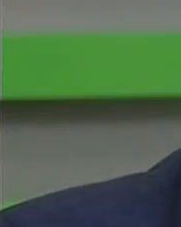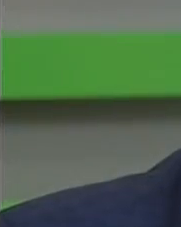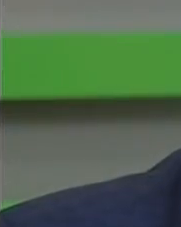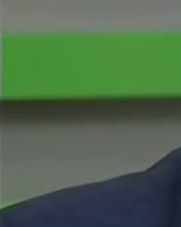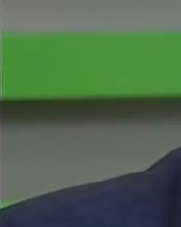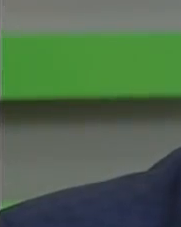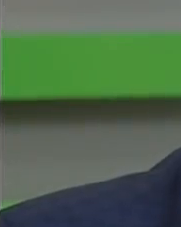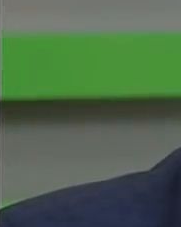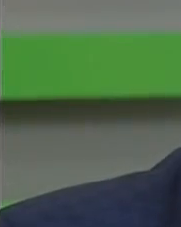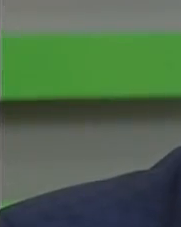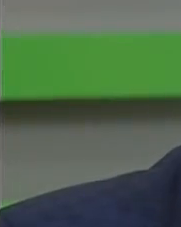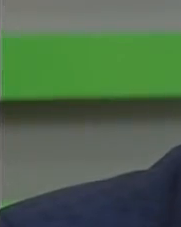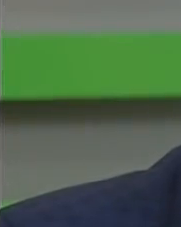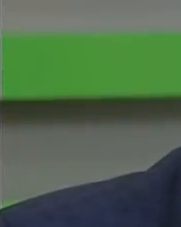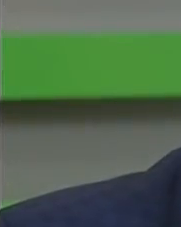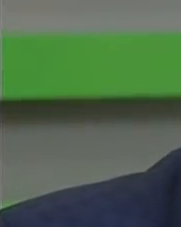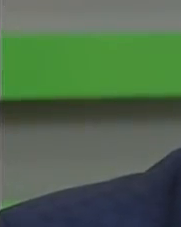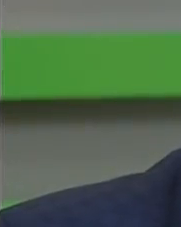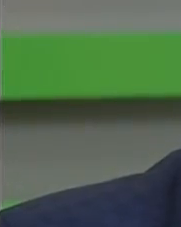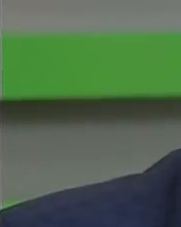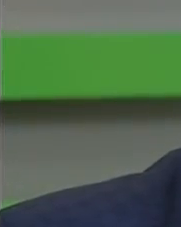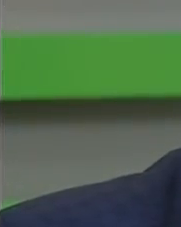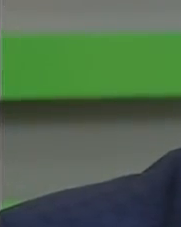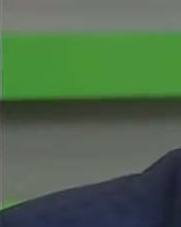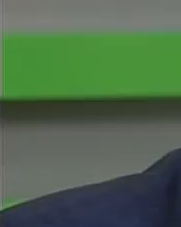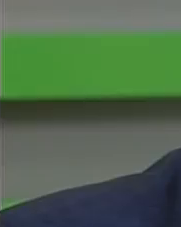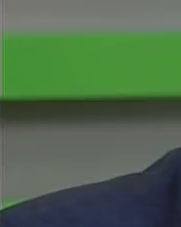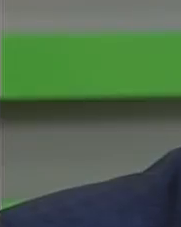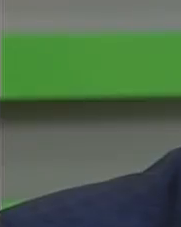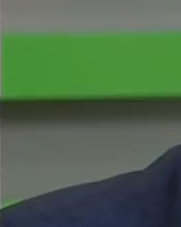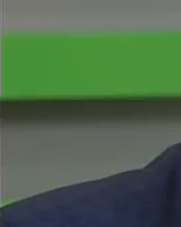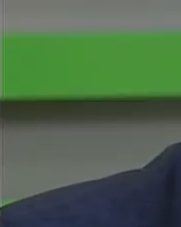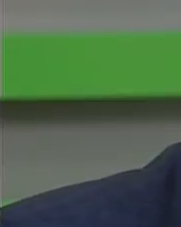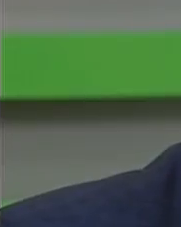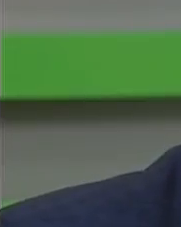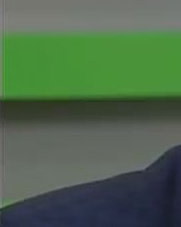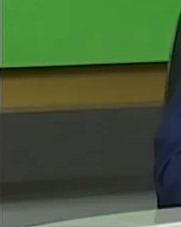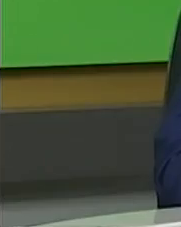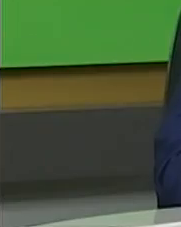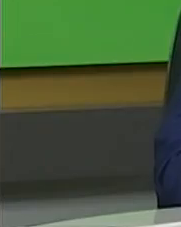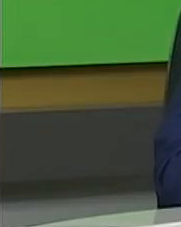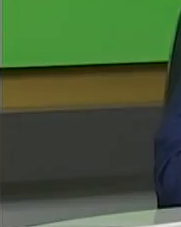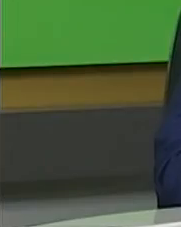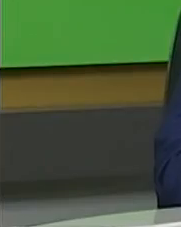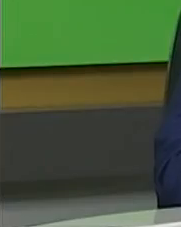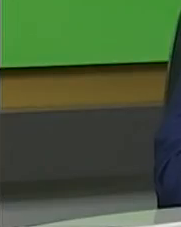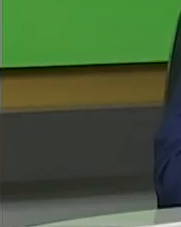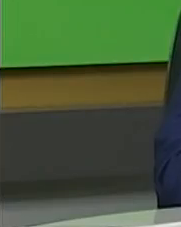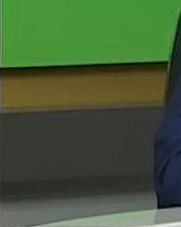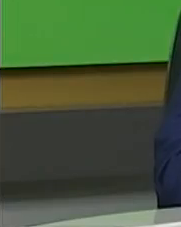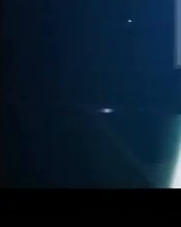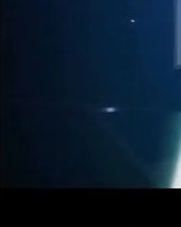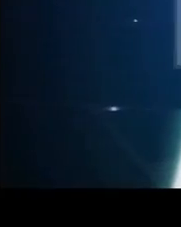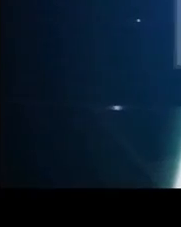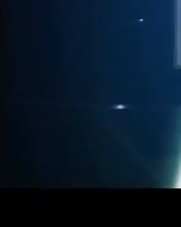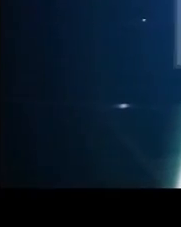сподіваюся, що у нас не буде той, да, так як в парламенті спікеріади, прем'єріади. Ми консолідуємося і максимально швидко почнемо